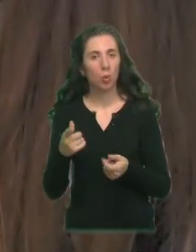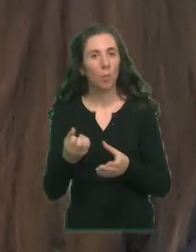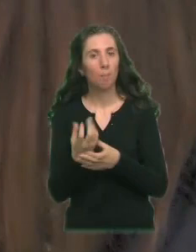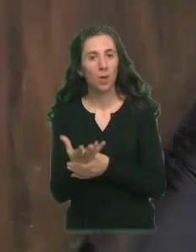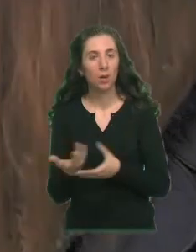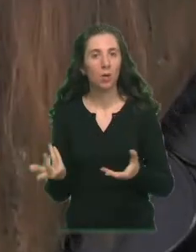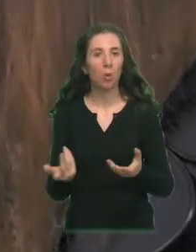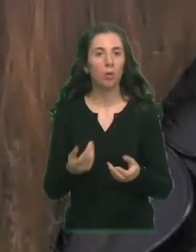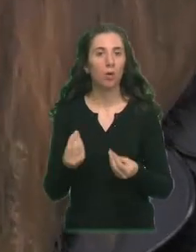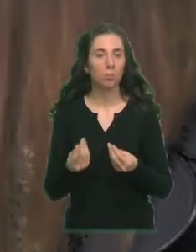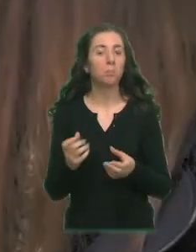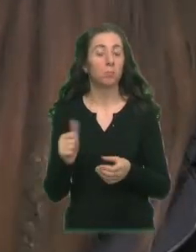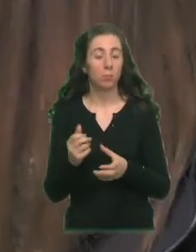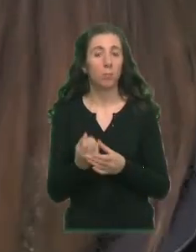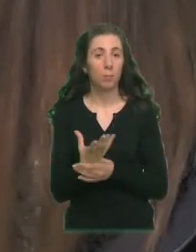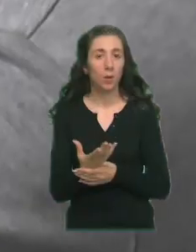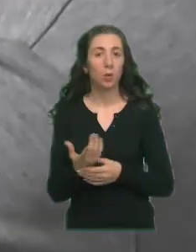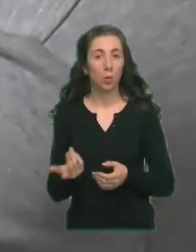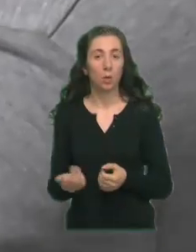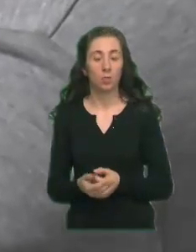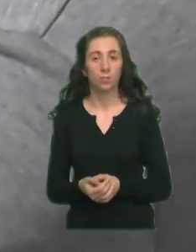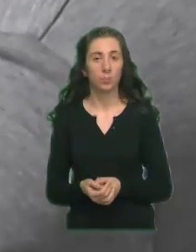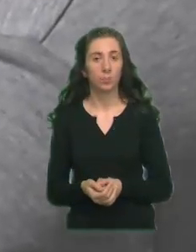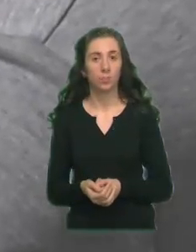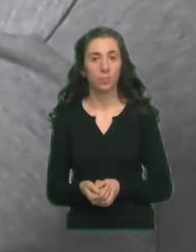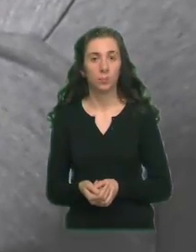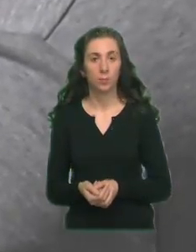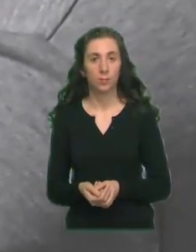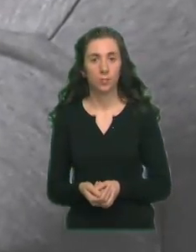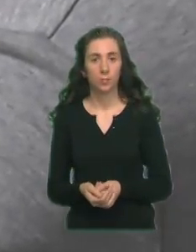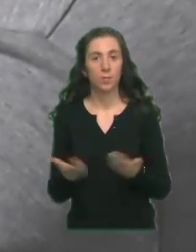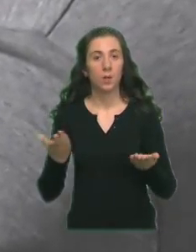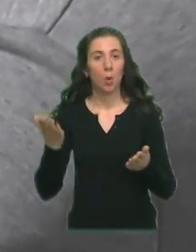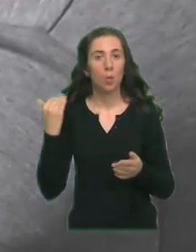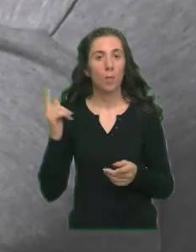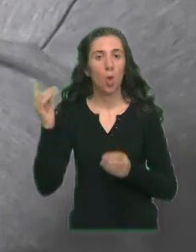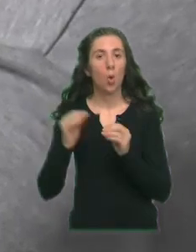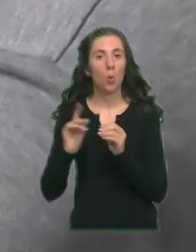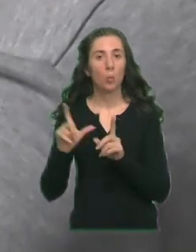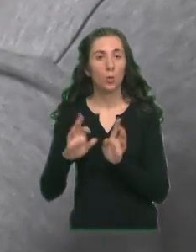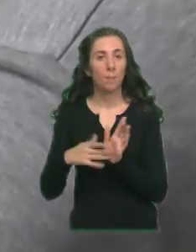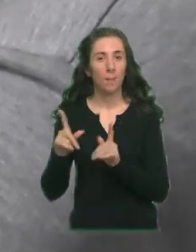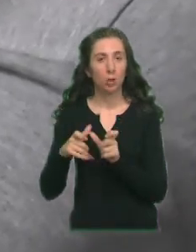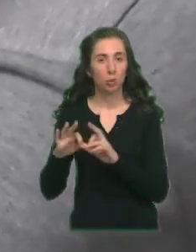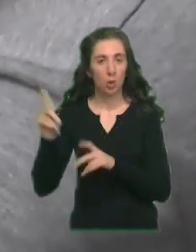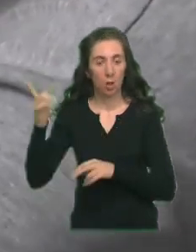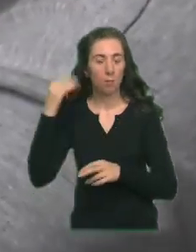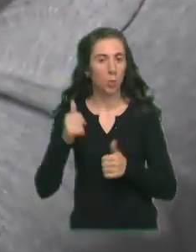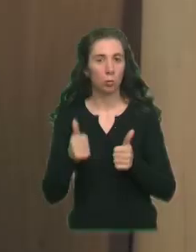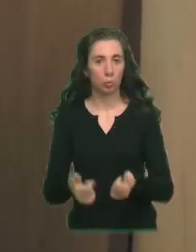nešto o prirodi? Da, o prirodi i o isto. Da. Kako je bilo u Budimpešti? Super,